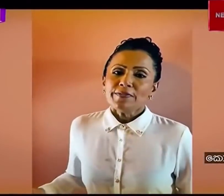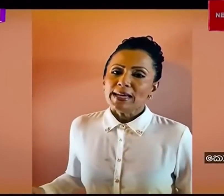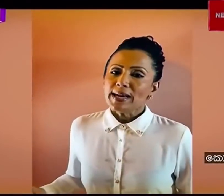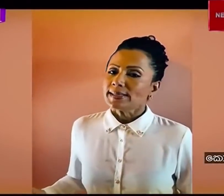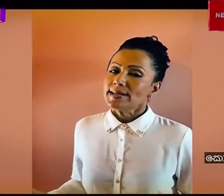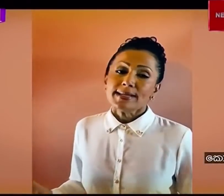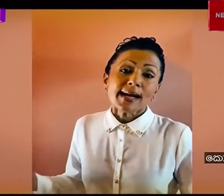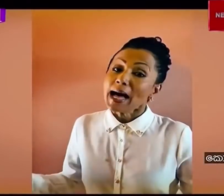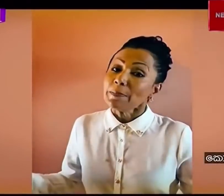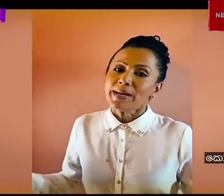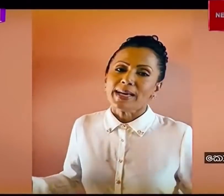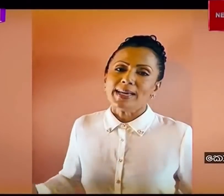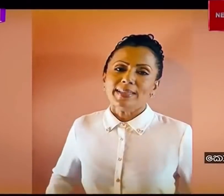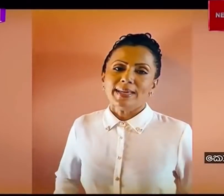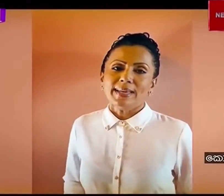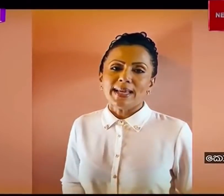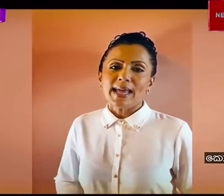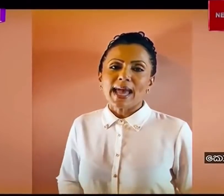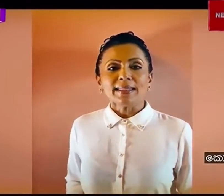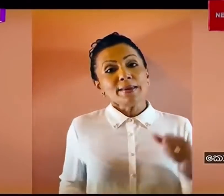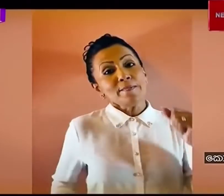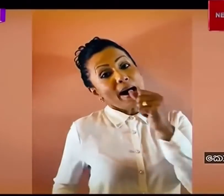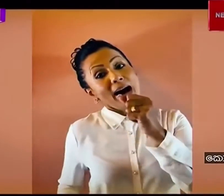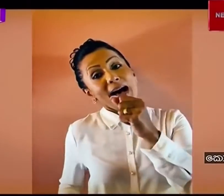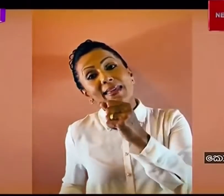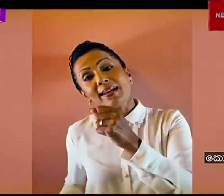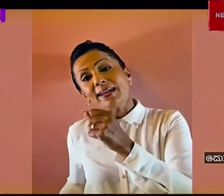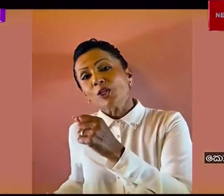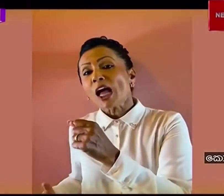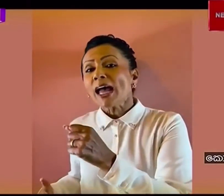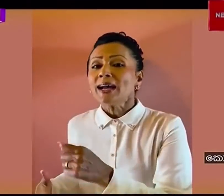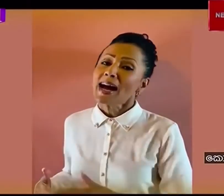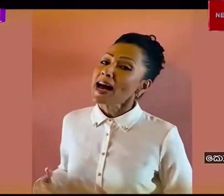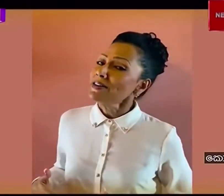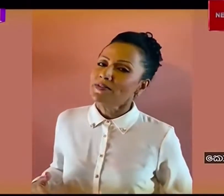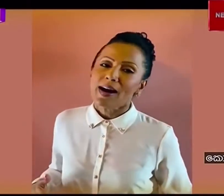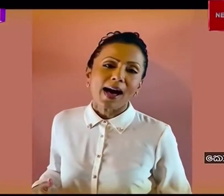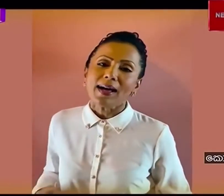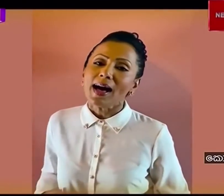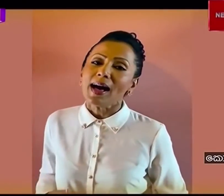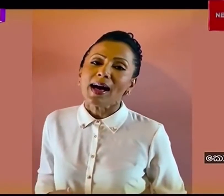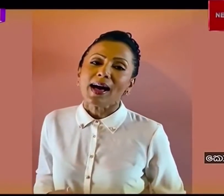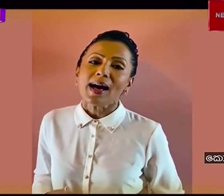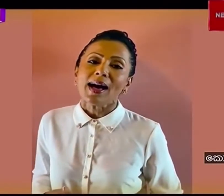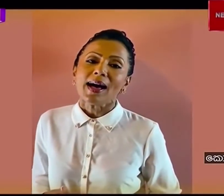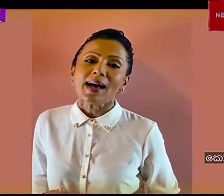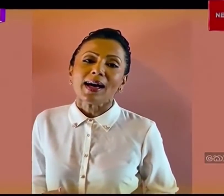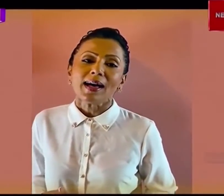දුරුවී ව්‍යසන අප ඉදිරියේ ඇති බාධක ජයගන්වා